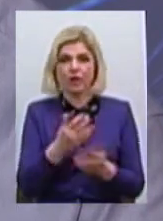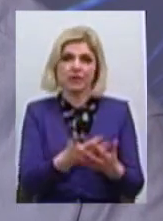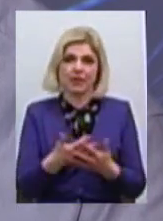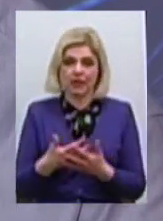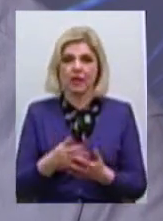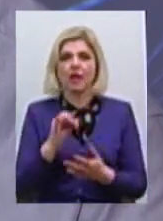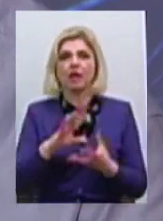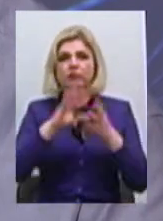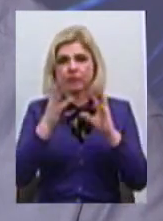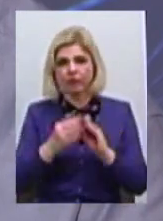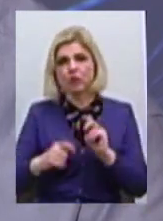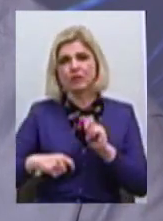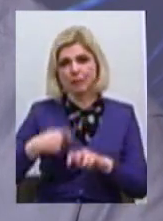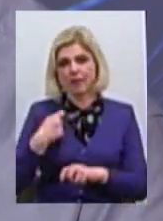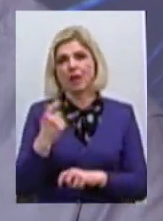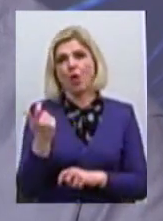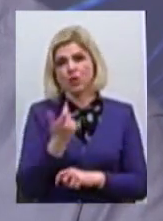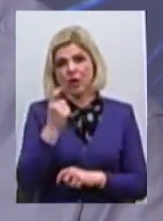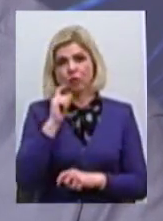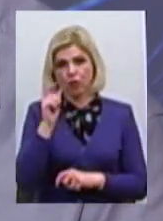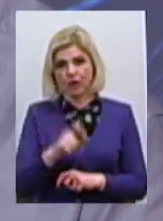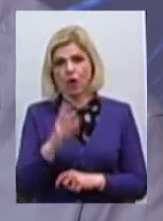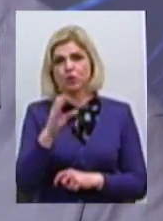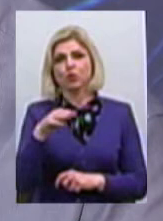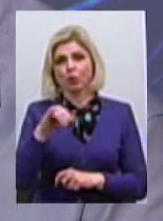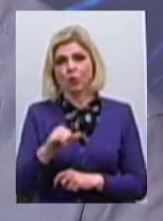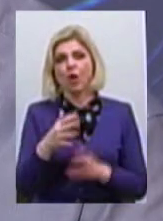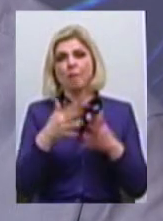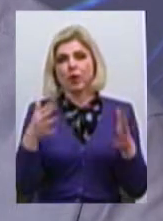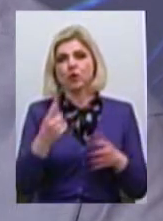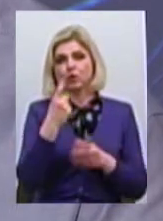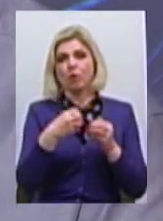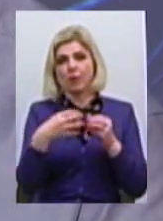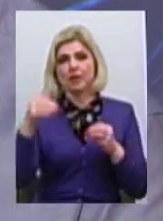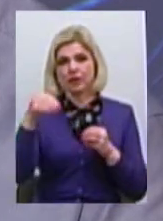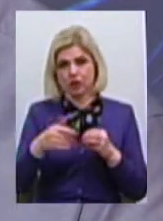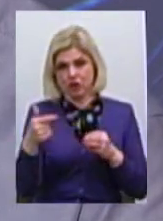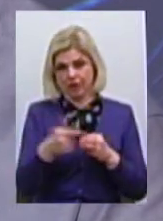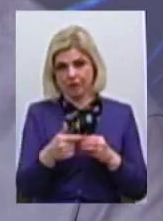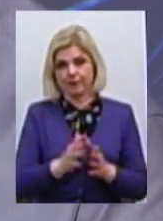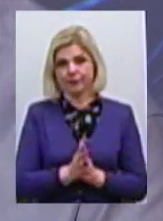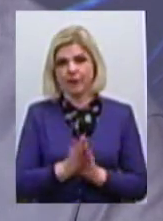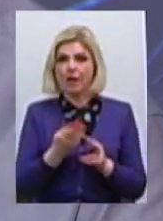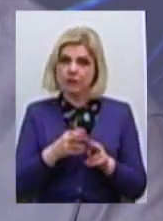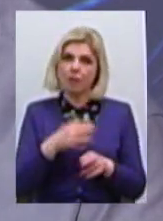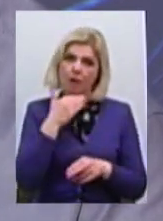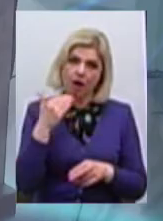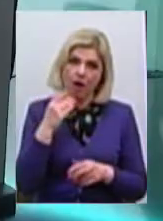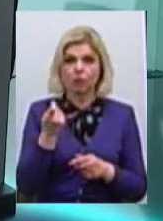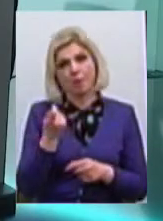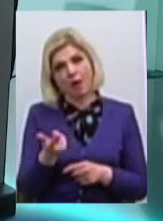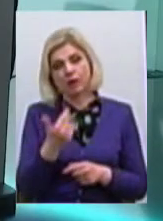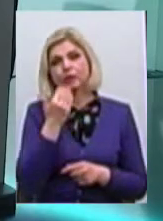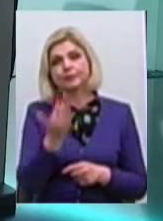збитків, завданих рибному господарству України, на суму більше, ніж 115 тисяч гривень. А скажіть, будь ласка, це багато чи мало?